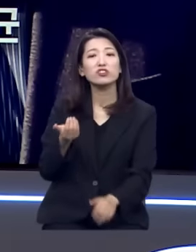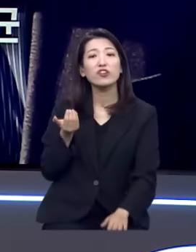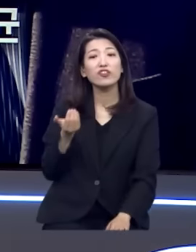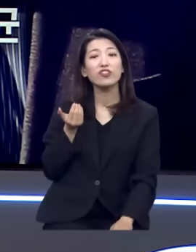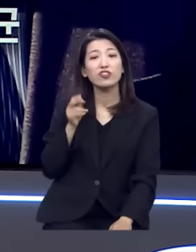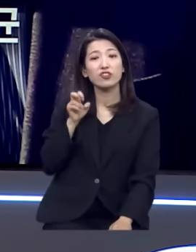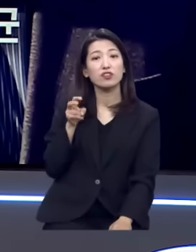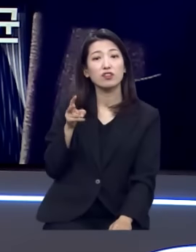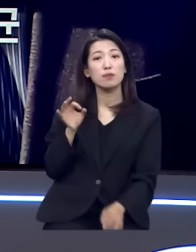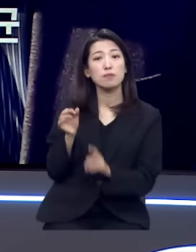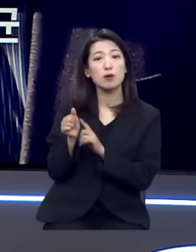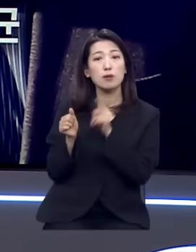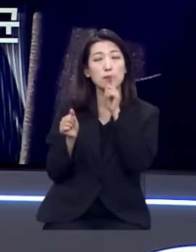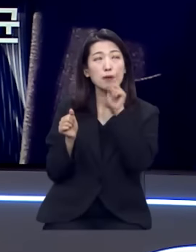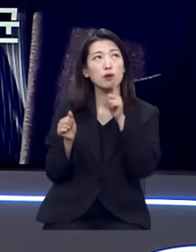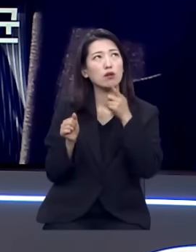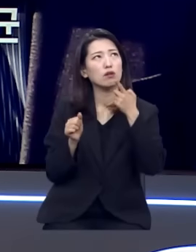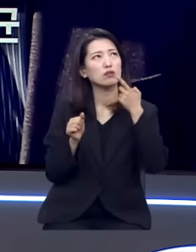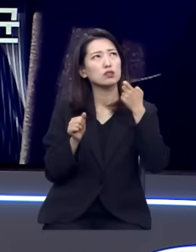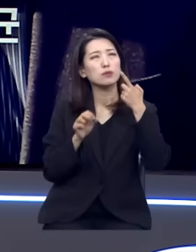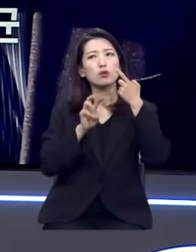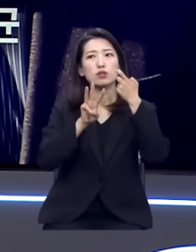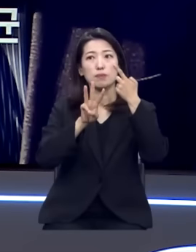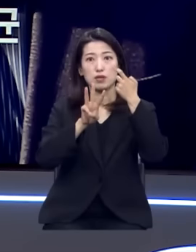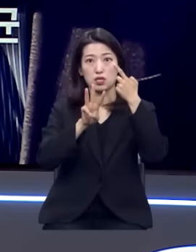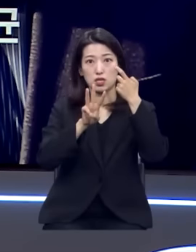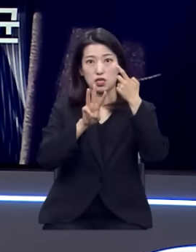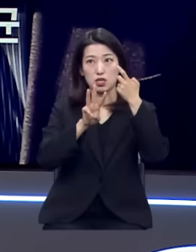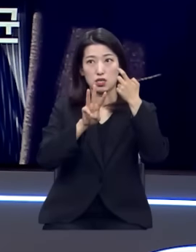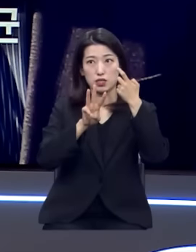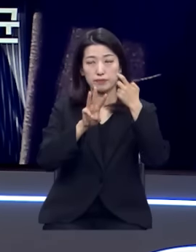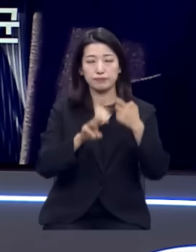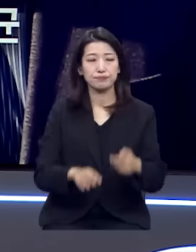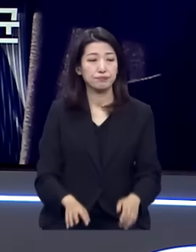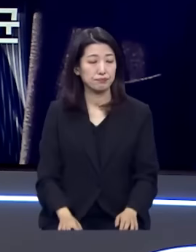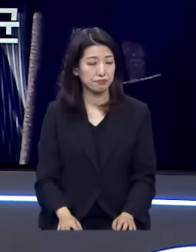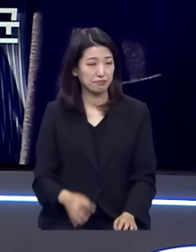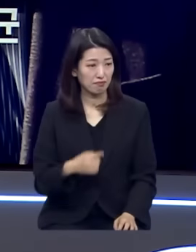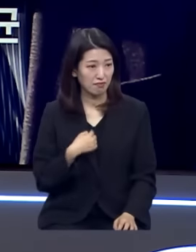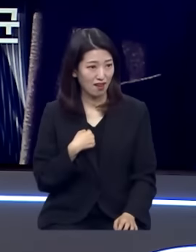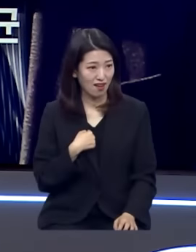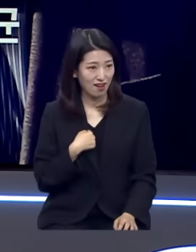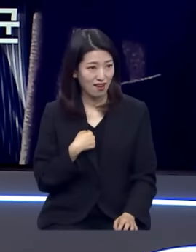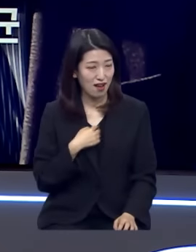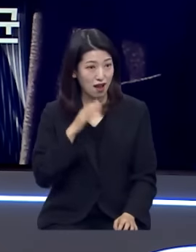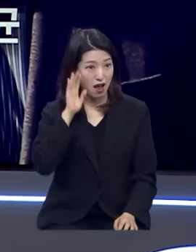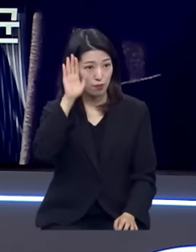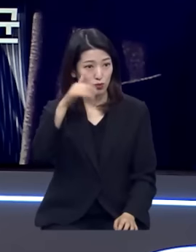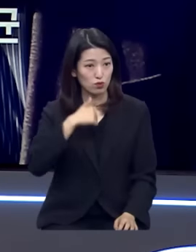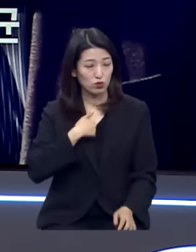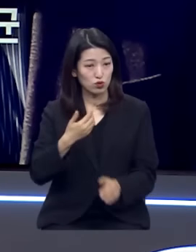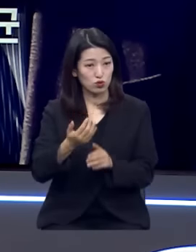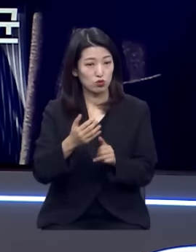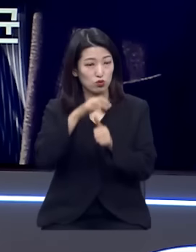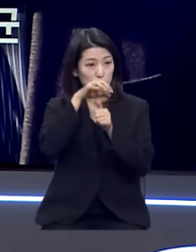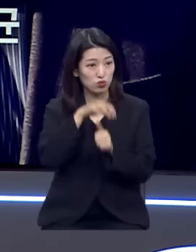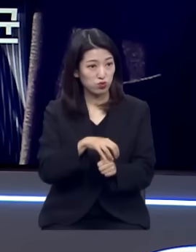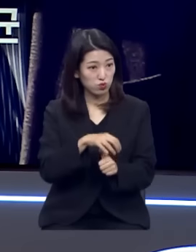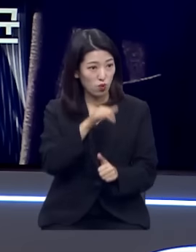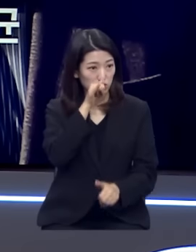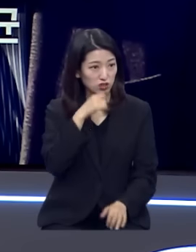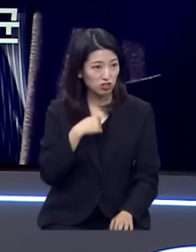거죠 지난 3일입니다 분명히 얘기했어 나 구속하면 바로까 버린다고 공개한다고